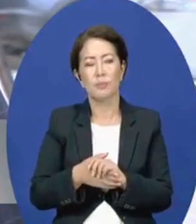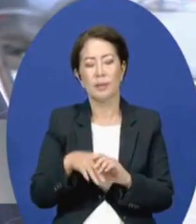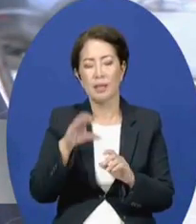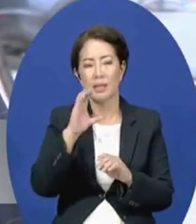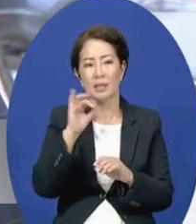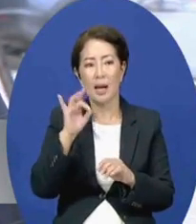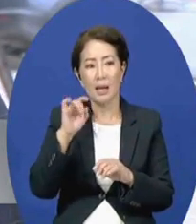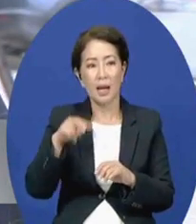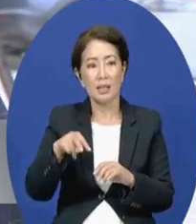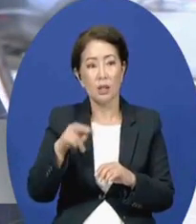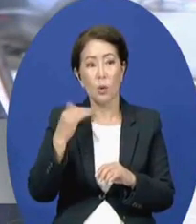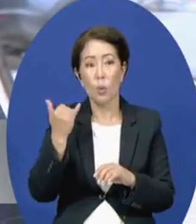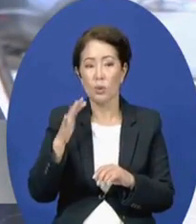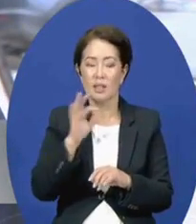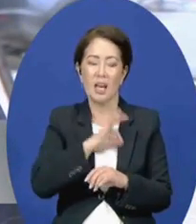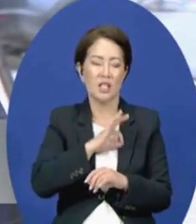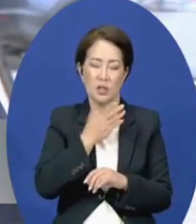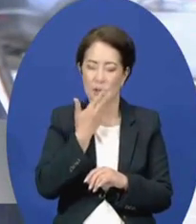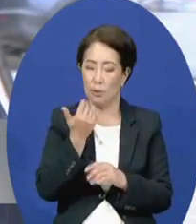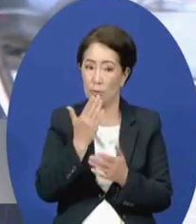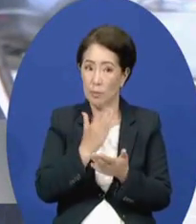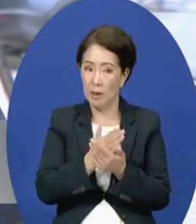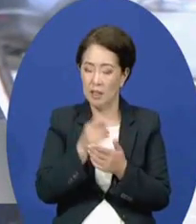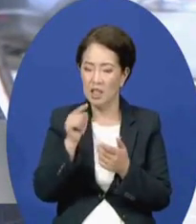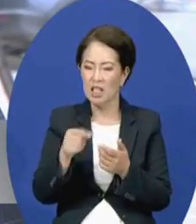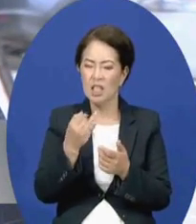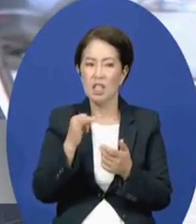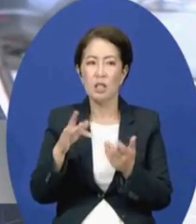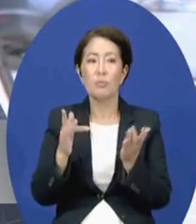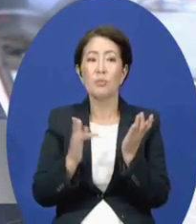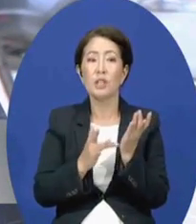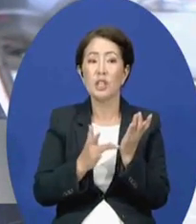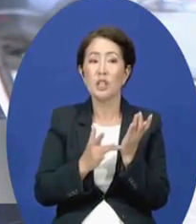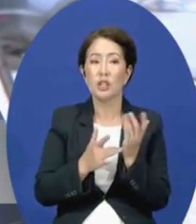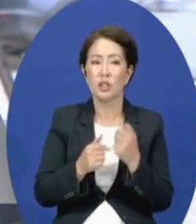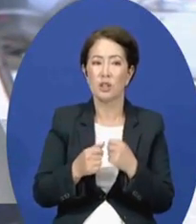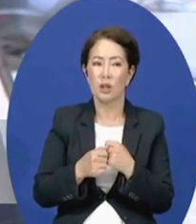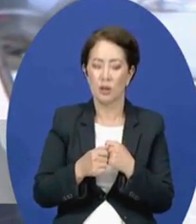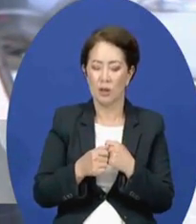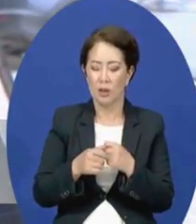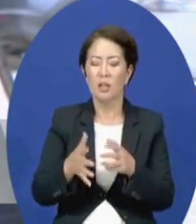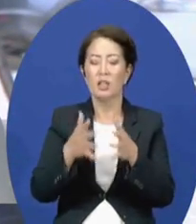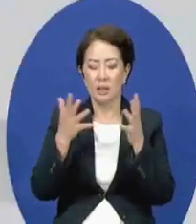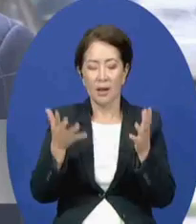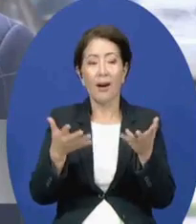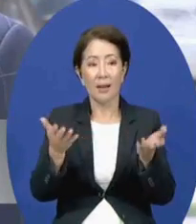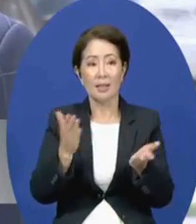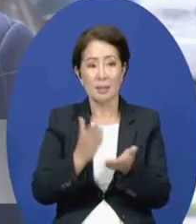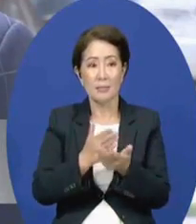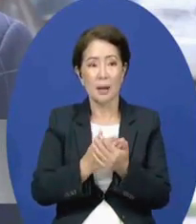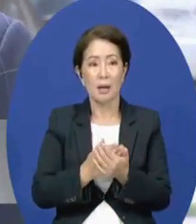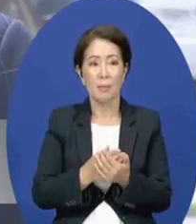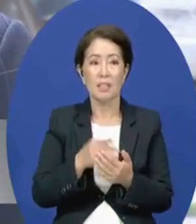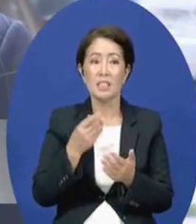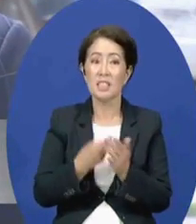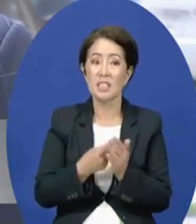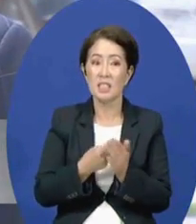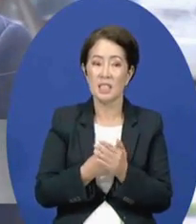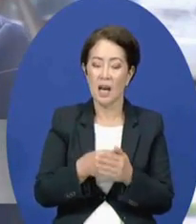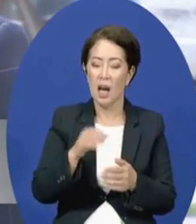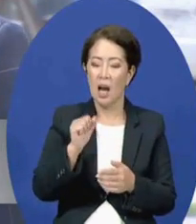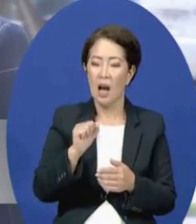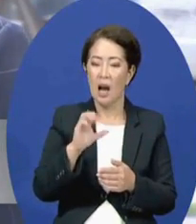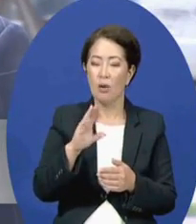энэ саарал усаа хэрэглэхгүй байна. Энэ технологи бол ерөнхийдөө их дэлгэрсэн байгаа даа. Одоо жишээлх юм бол